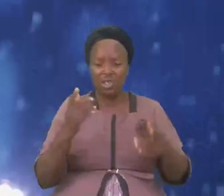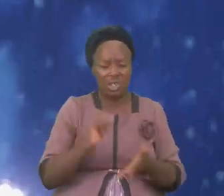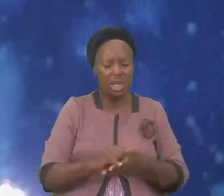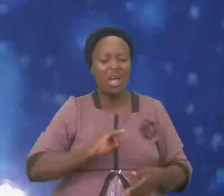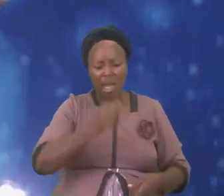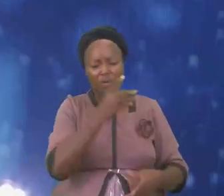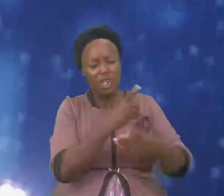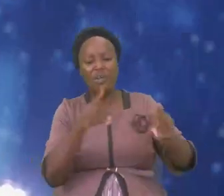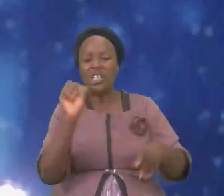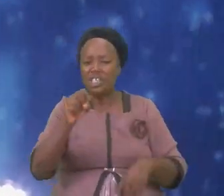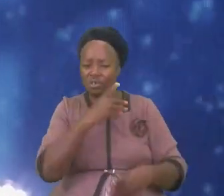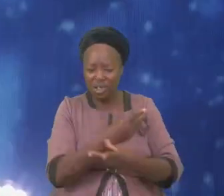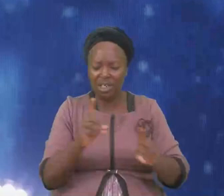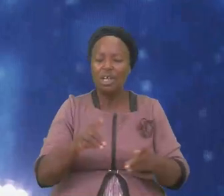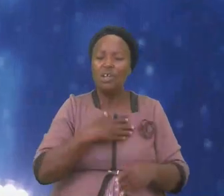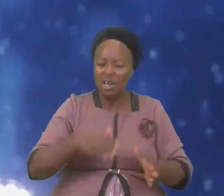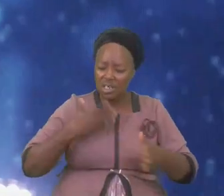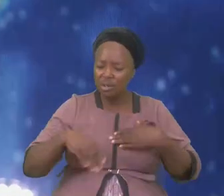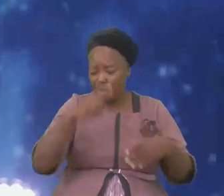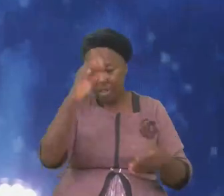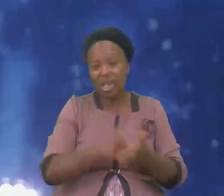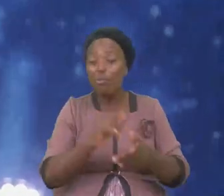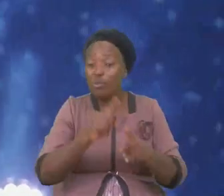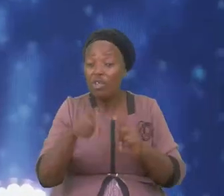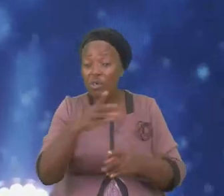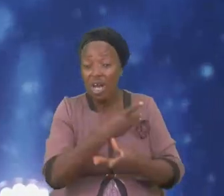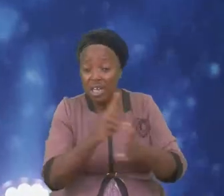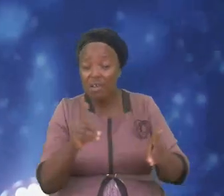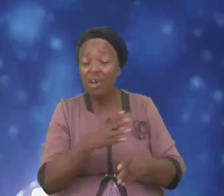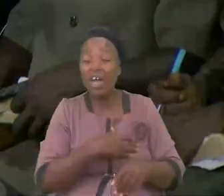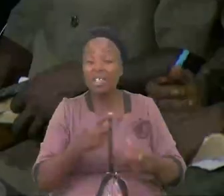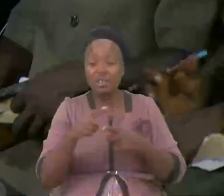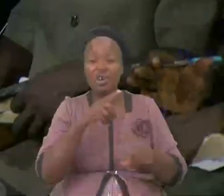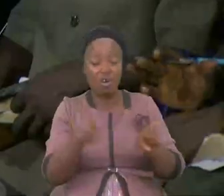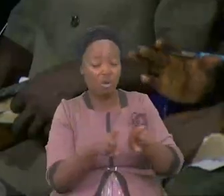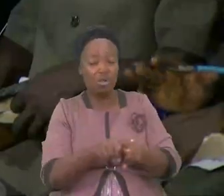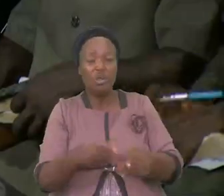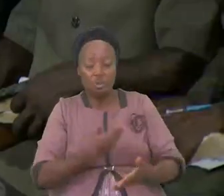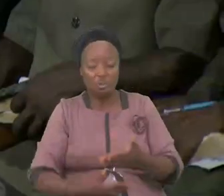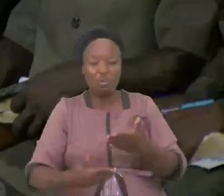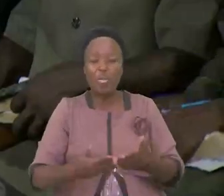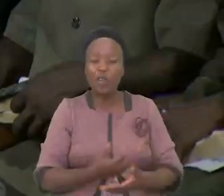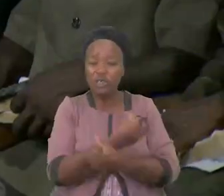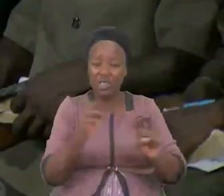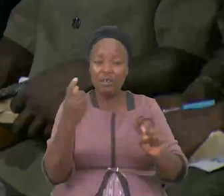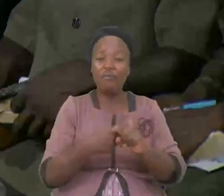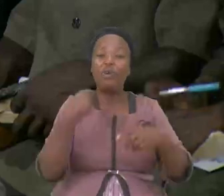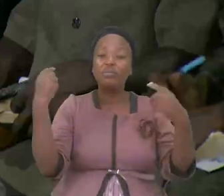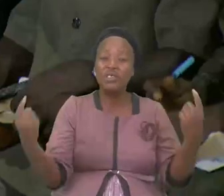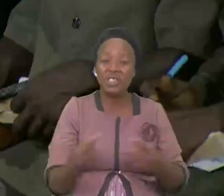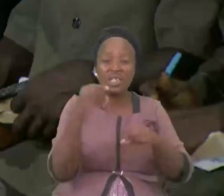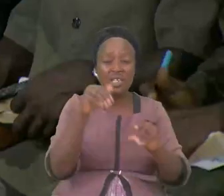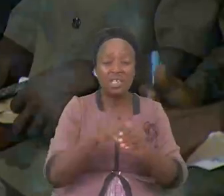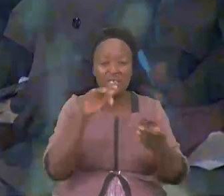suis délivré. Oui, tu dois te réjouir pour cela. Mais tu es délivré. Et tu es né de nouveau.